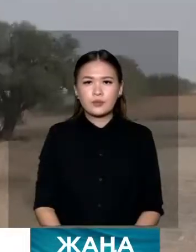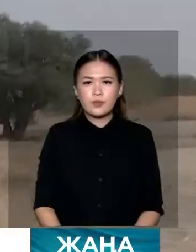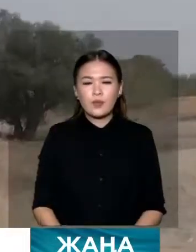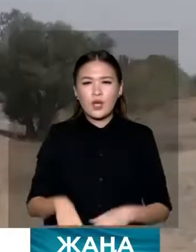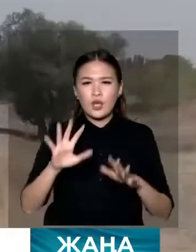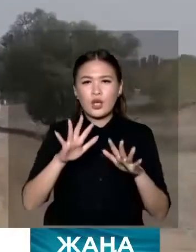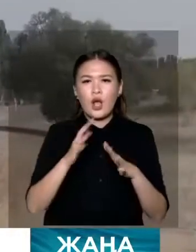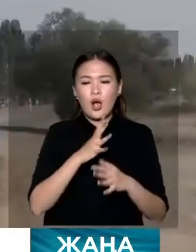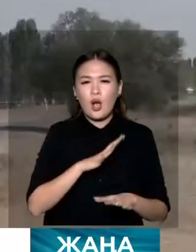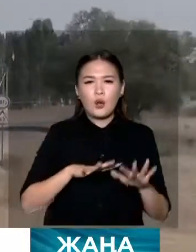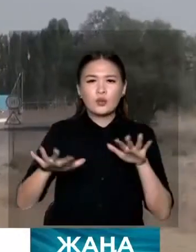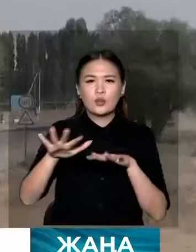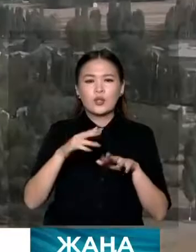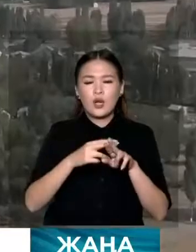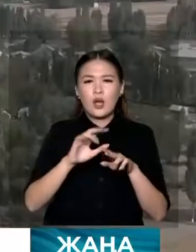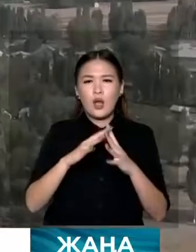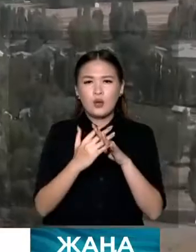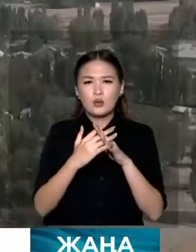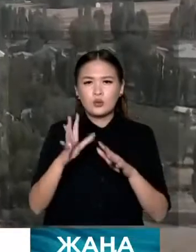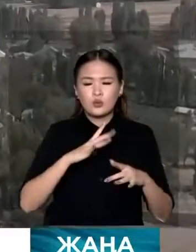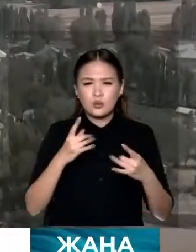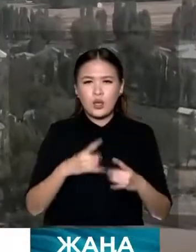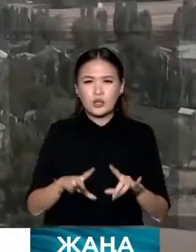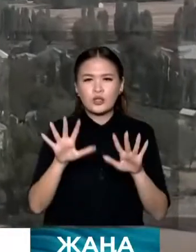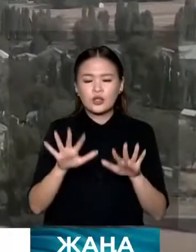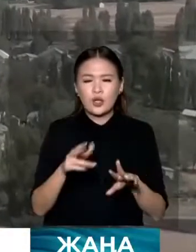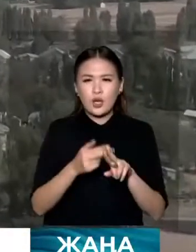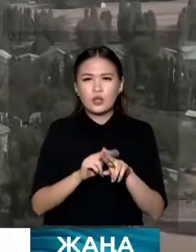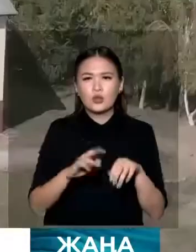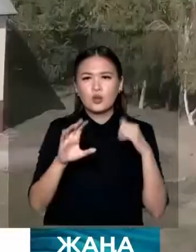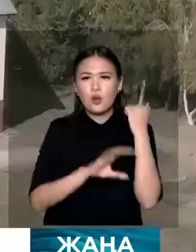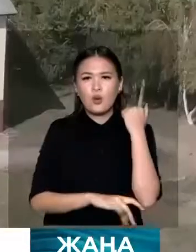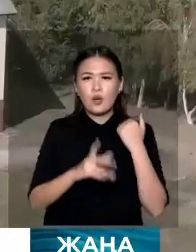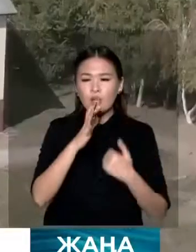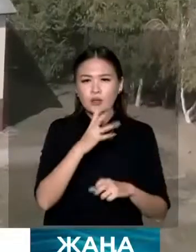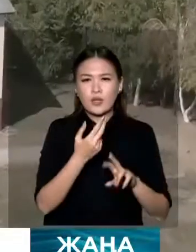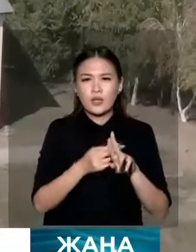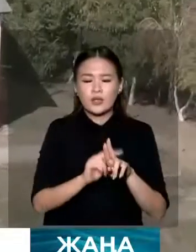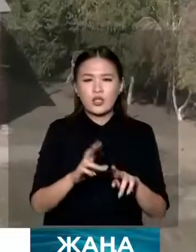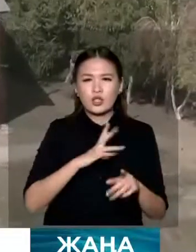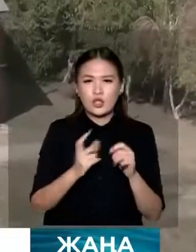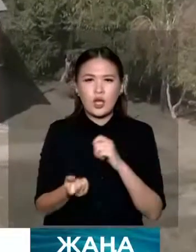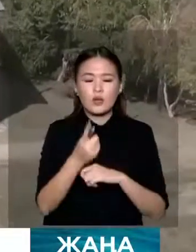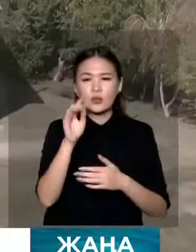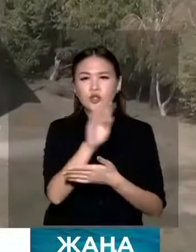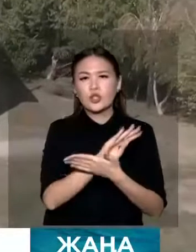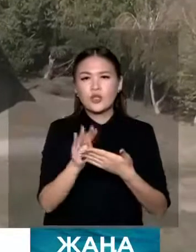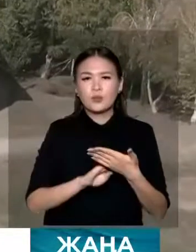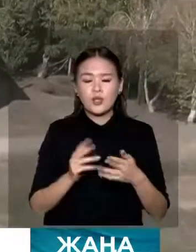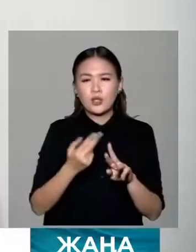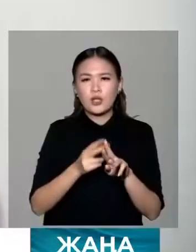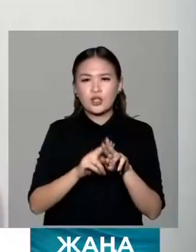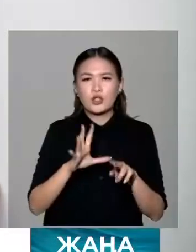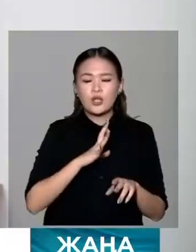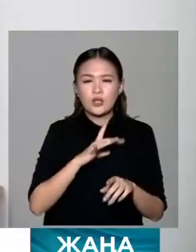Жуалы ауданы Талапты ауылы Шерхан Мұртазаның туған жері. Өмірінің соңғы уақытында жарық көрген ауқымды шығармалар мен жазбалары осы шаңырақта